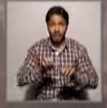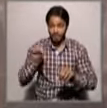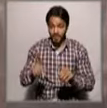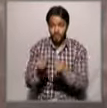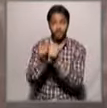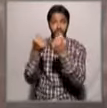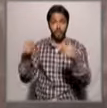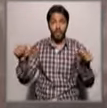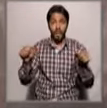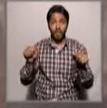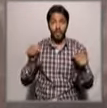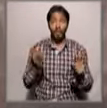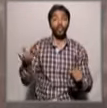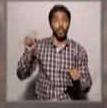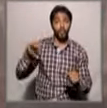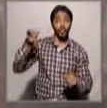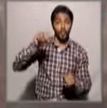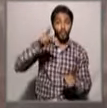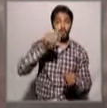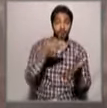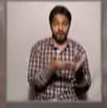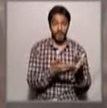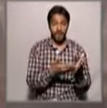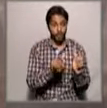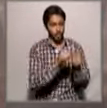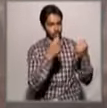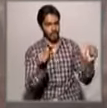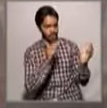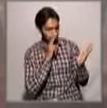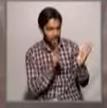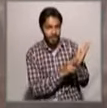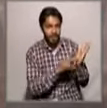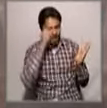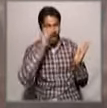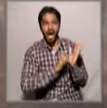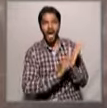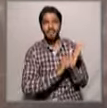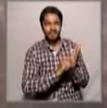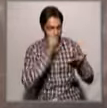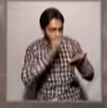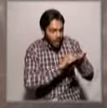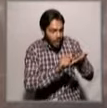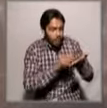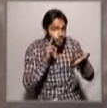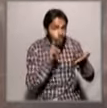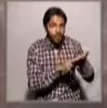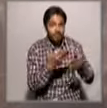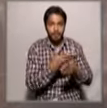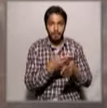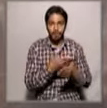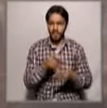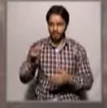يوميه رسميه تنفق عليها الدوله من اموالها تنشر هذا النوع من الخبل وهذه النوع من الشعوذة على النوع من أنواع الثقافة